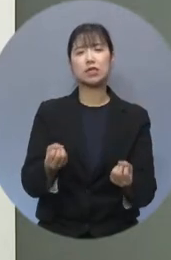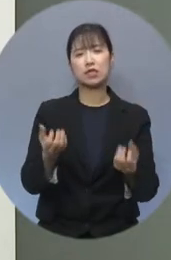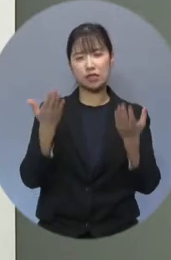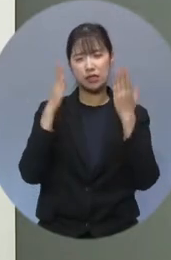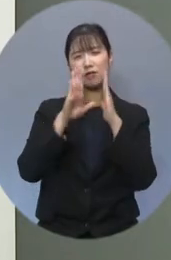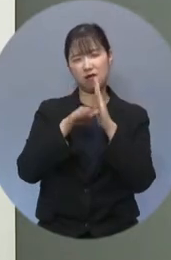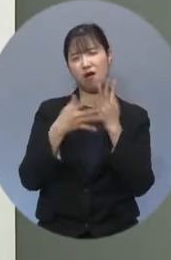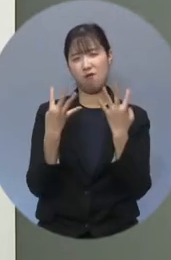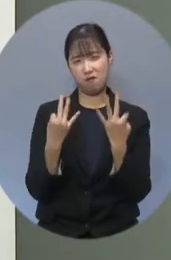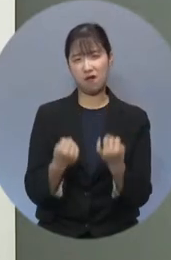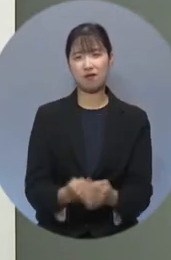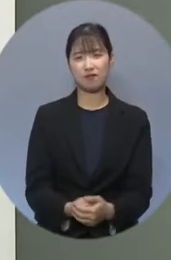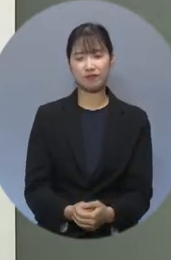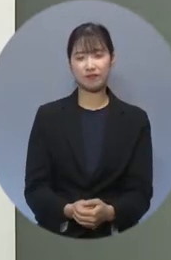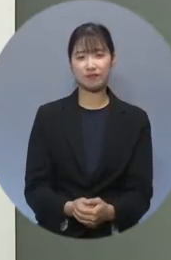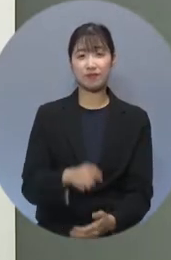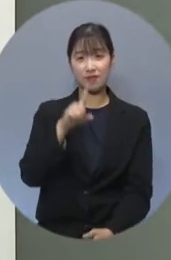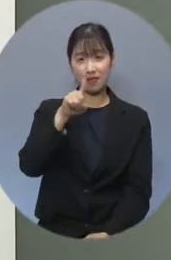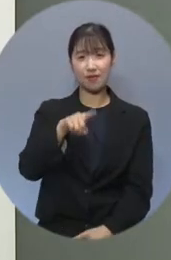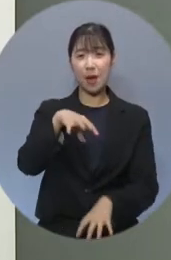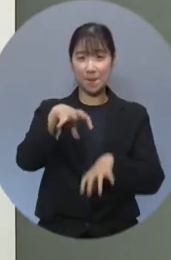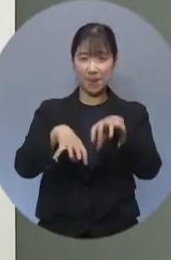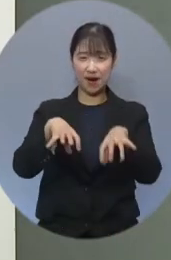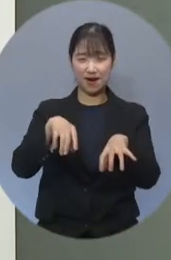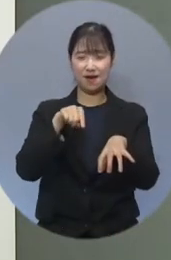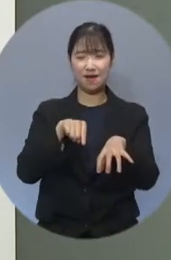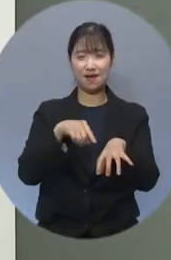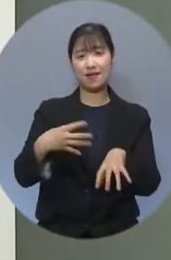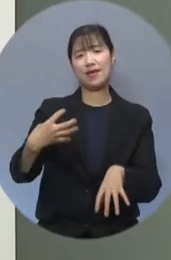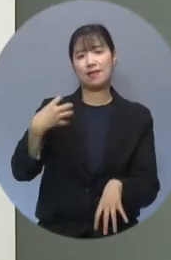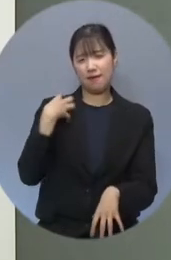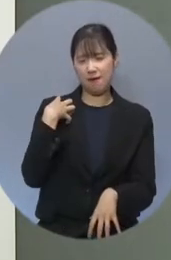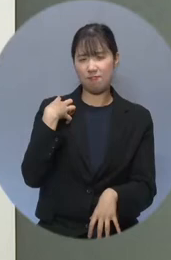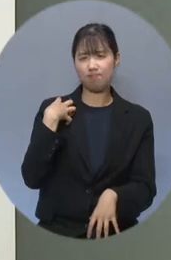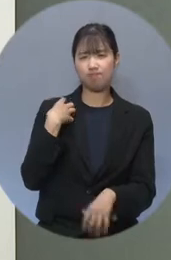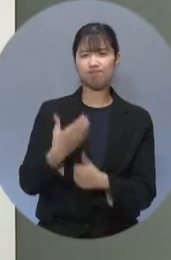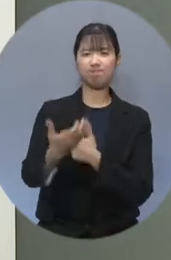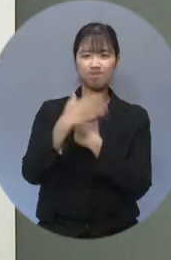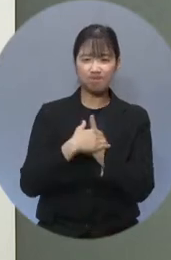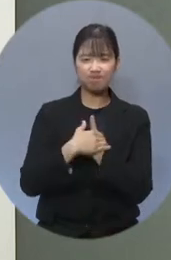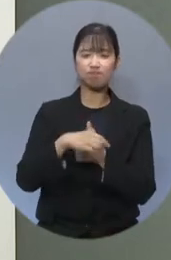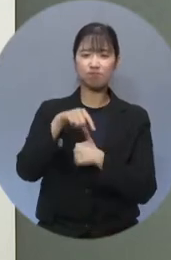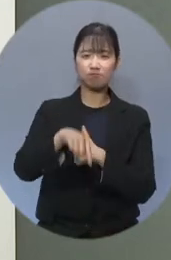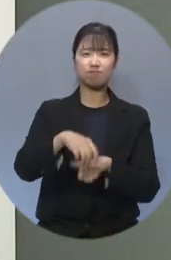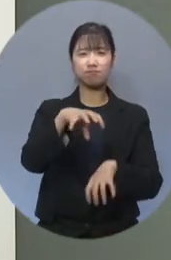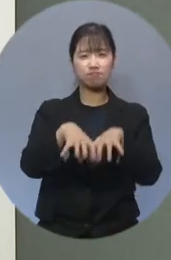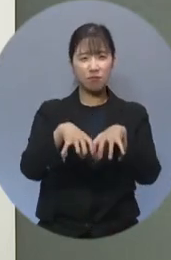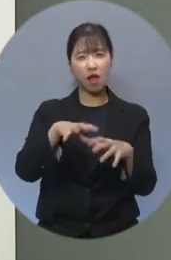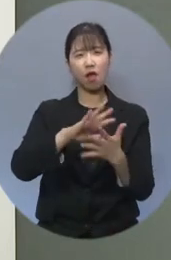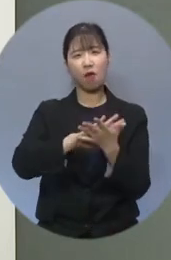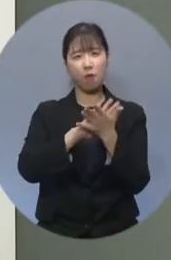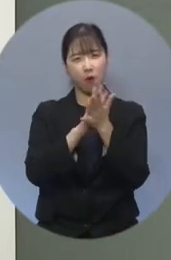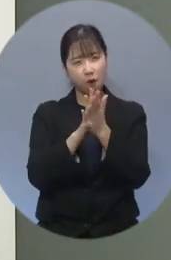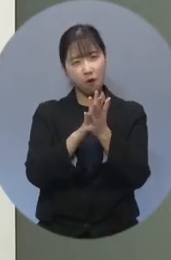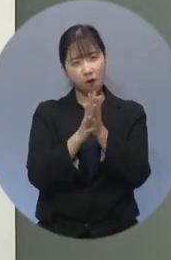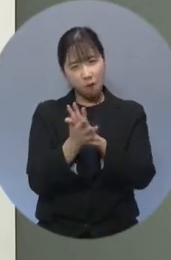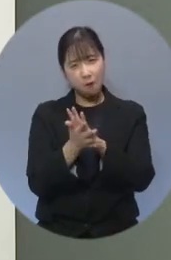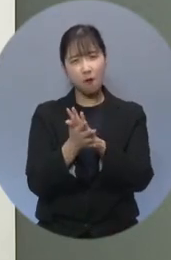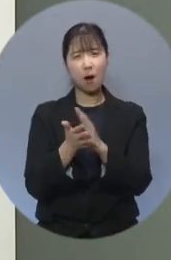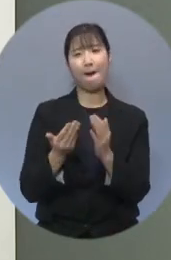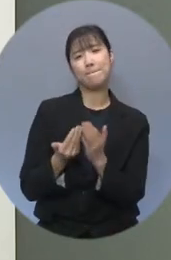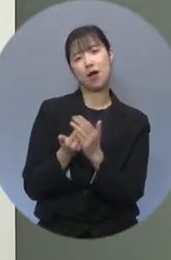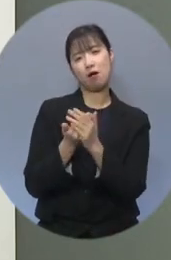때가 많습니다. 한 고울에 책임을 맡아서 그 고울에 변화를 주고